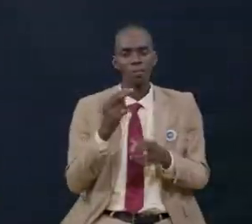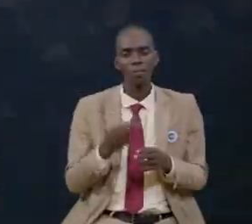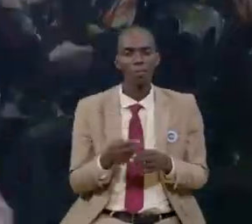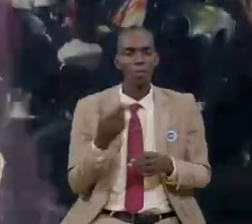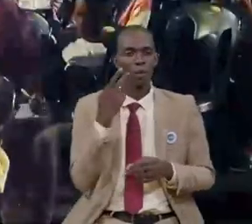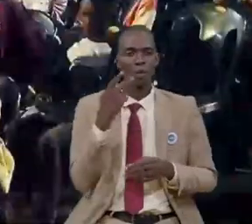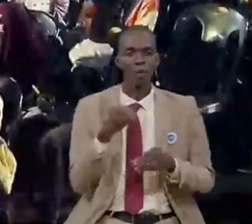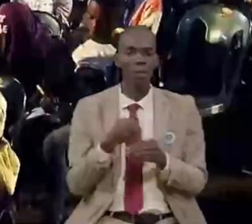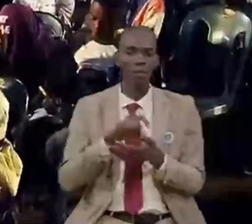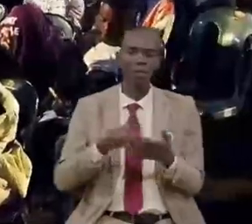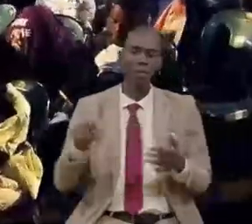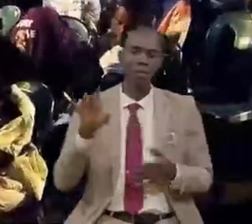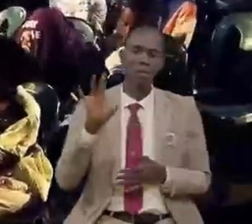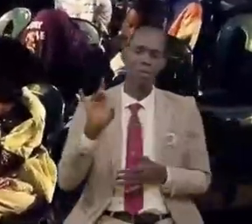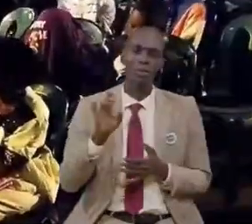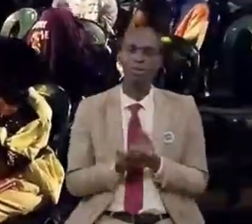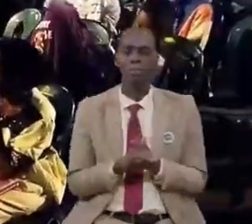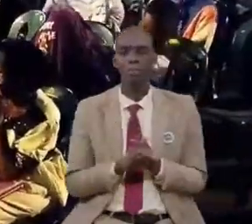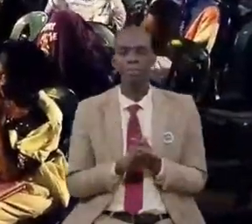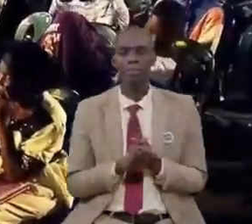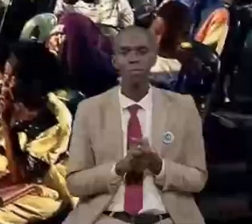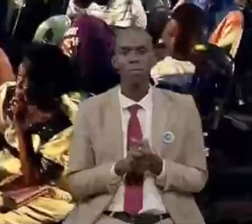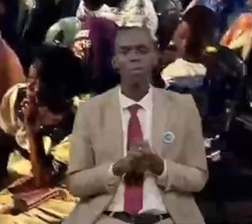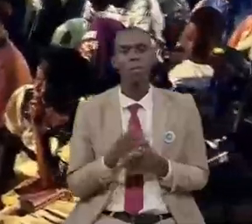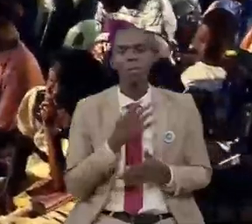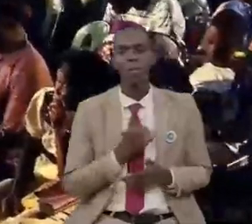dit, et il y eut une grande joie